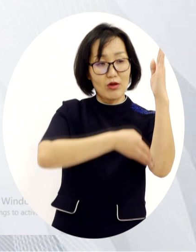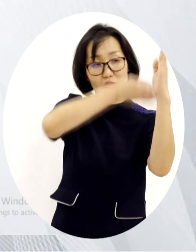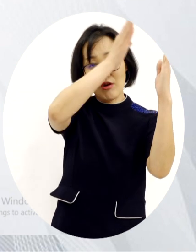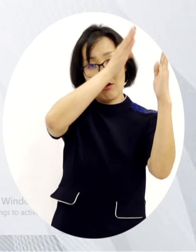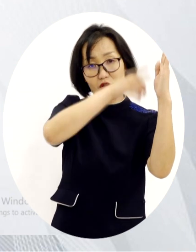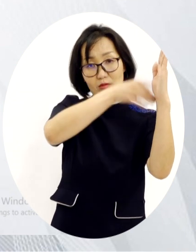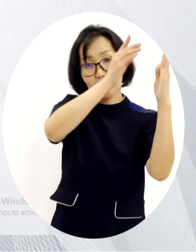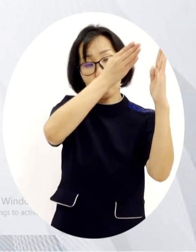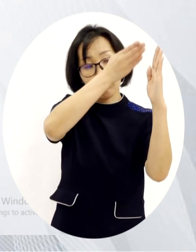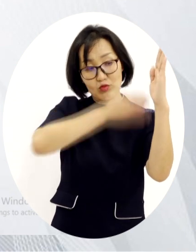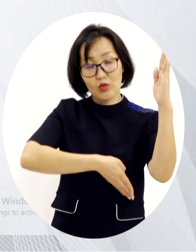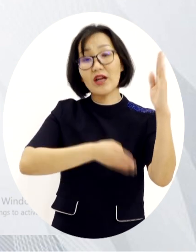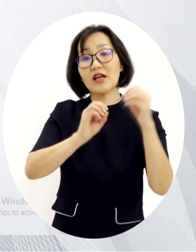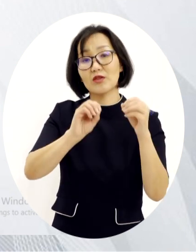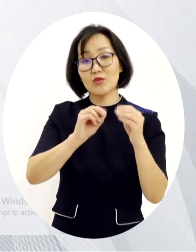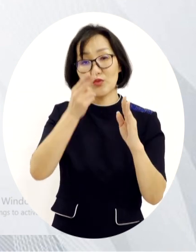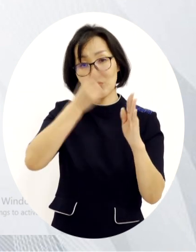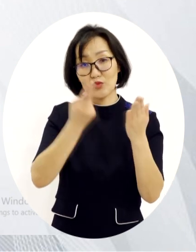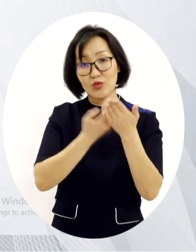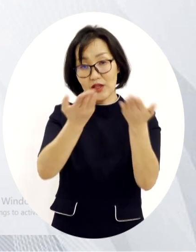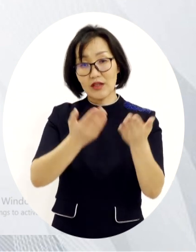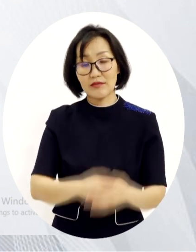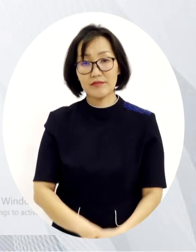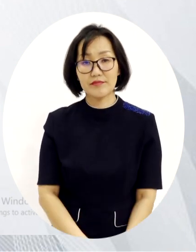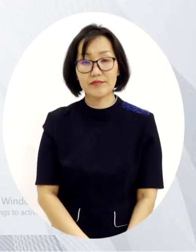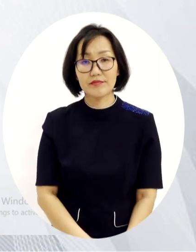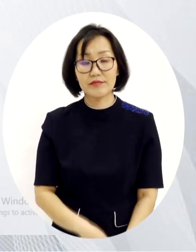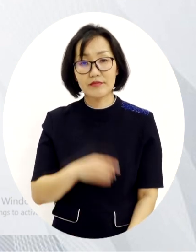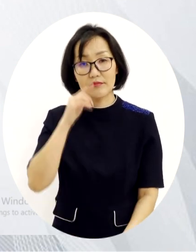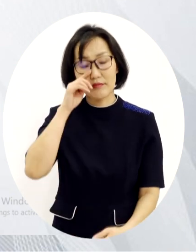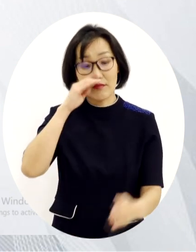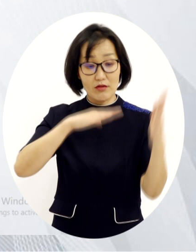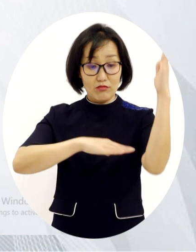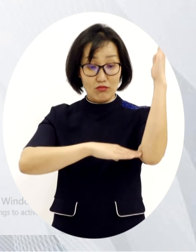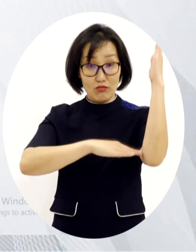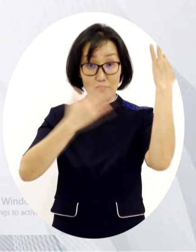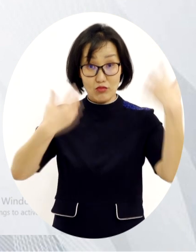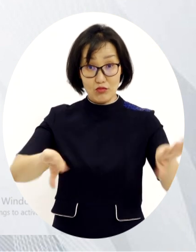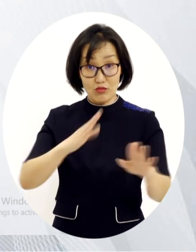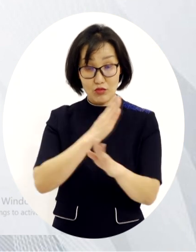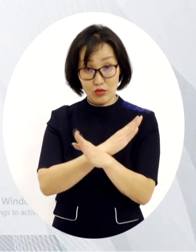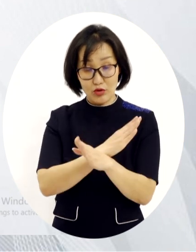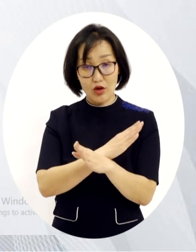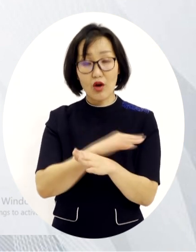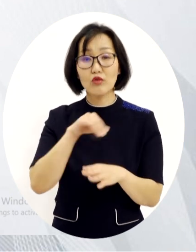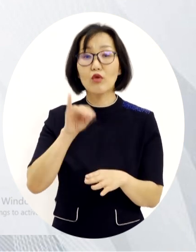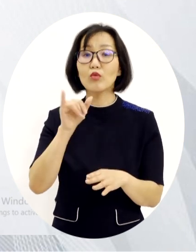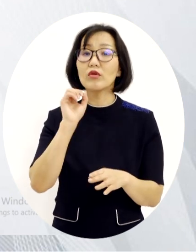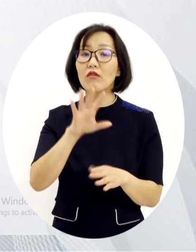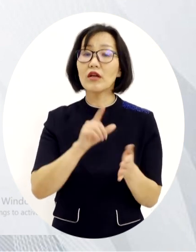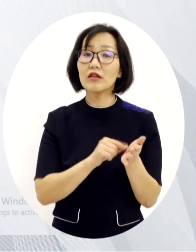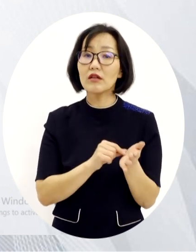татъя. Хевтэй босоо тэнхлэгээ татна гэсэн тийм ээ. За хевтэй босоо тэнхлэг тасныхаа дараагаар юу тавих